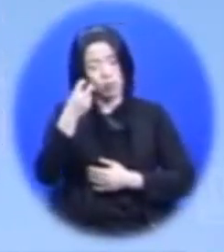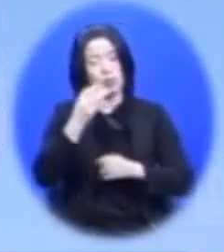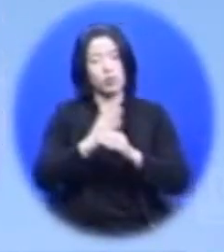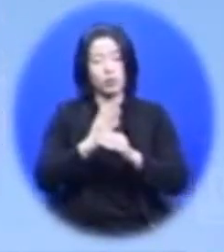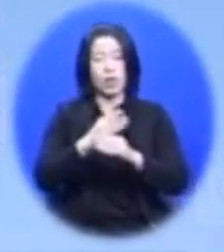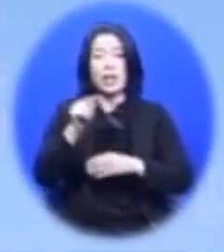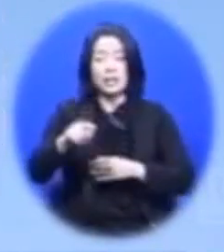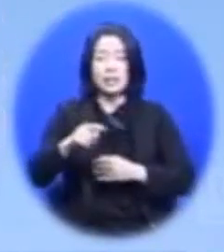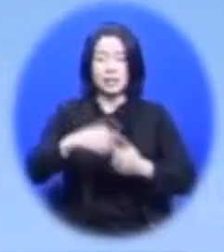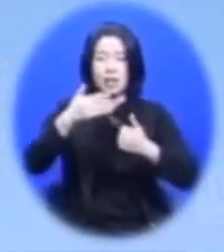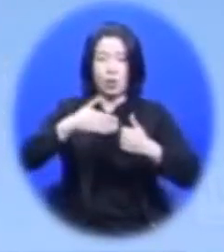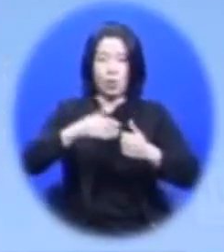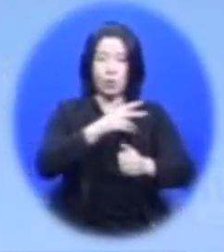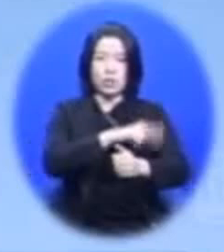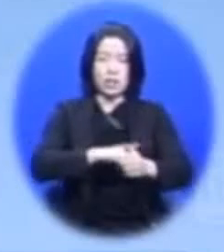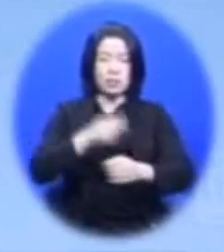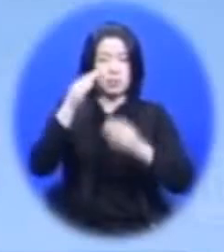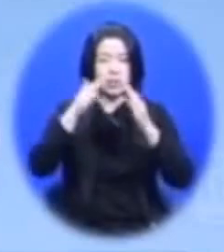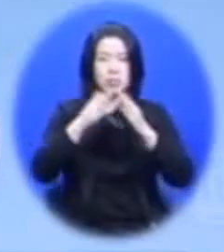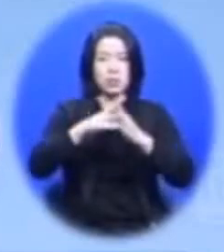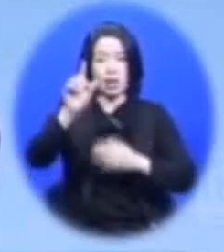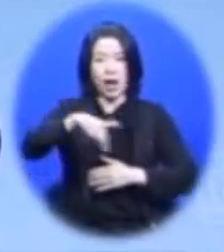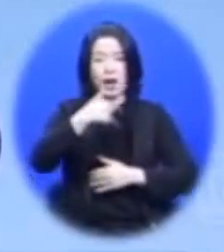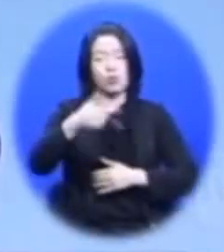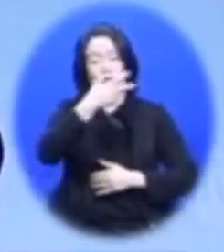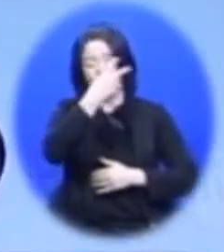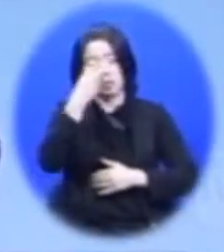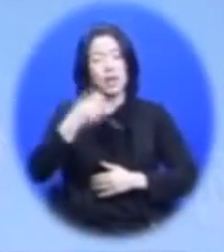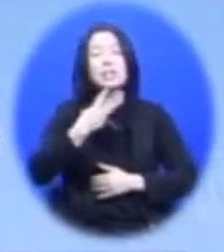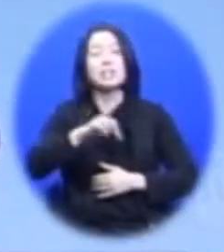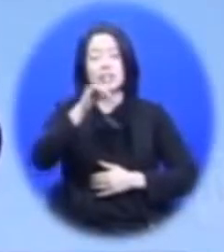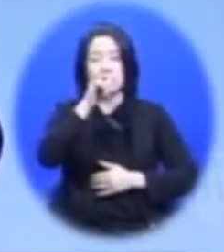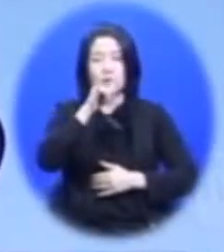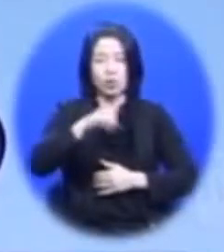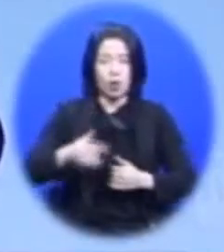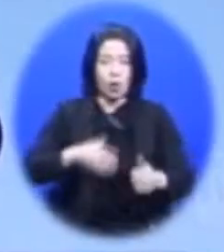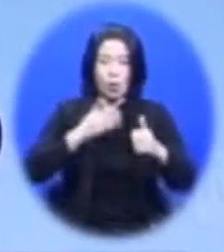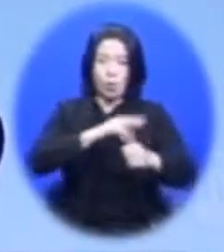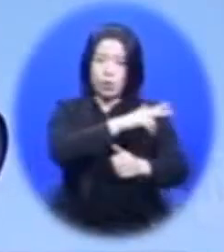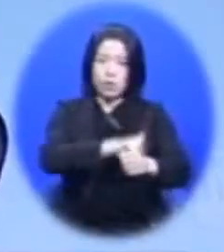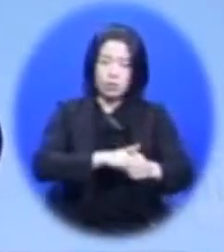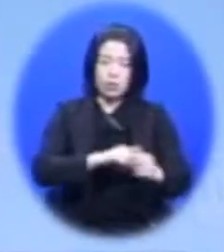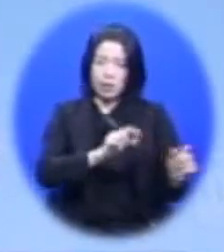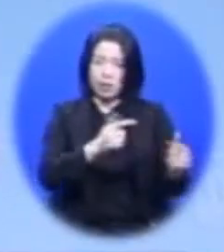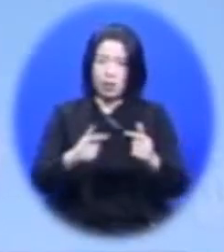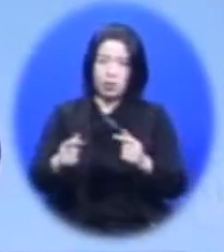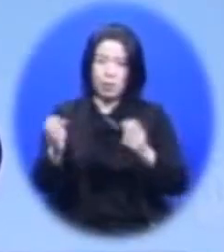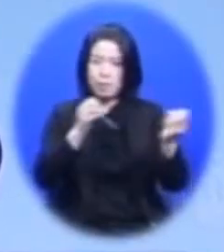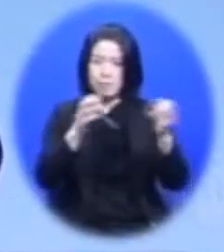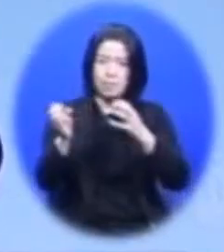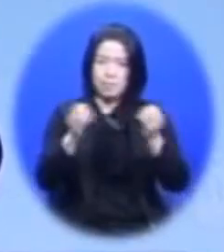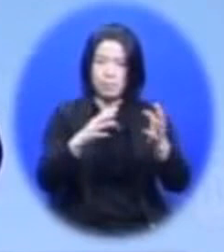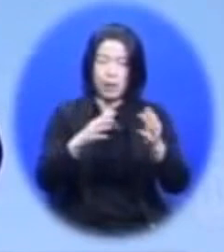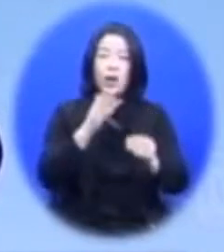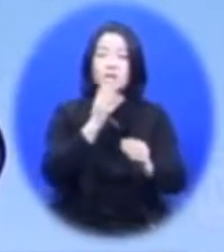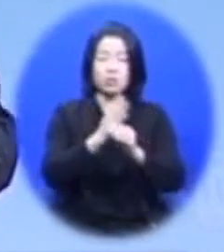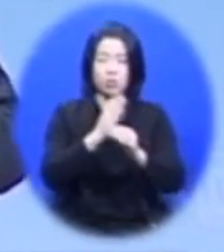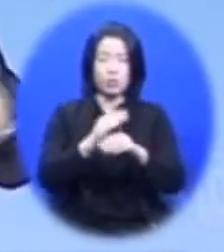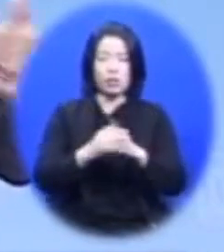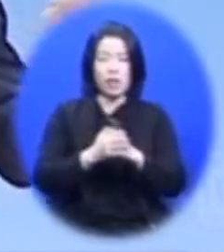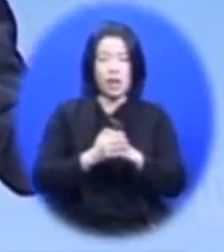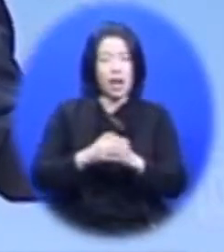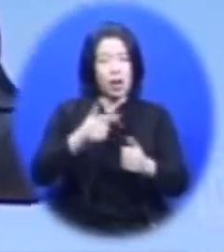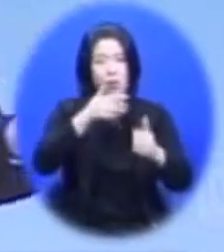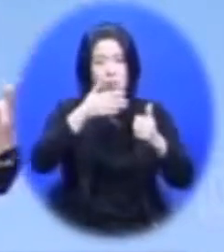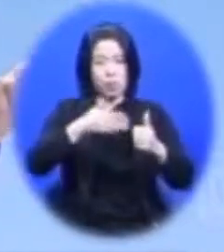권사님의 집에서 하루를 묵은 적이 있습니다. 권사님과 여러 많은 오랜 이야기를 나눴습니다.